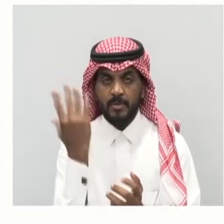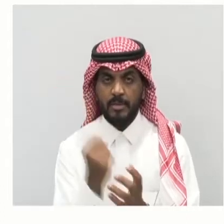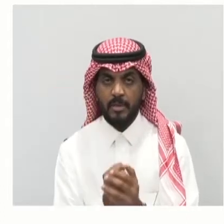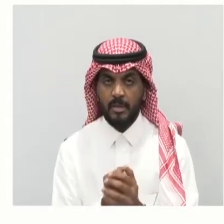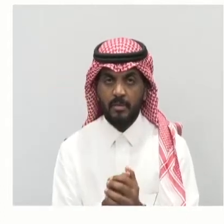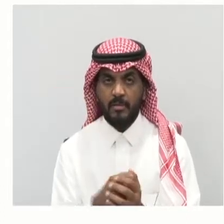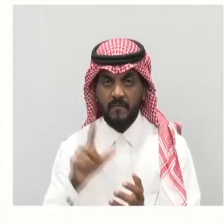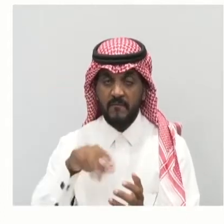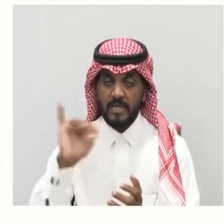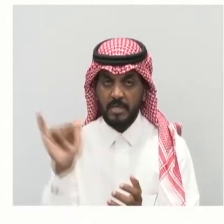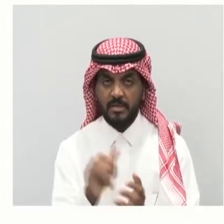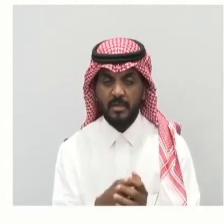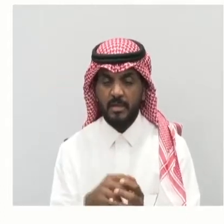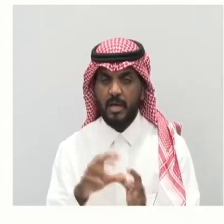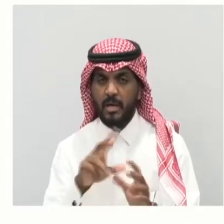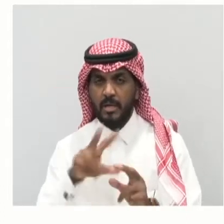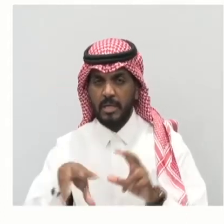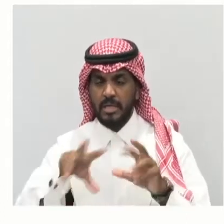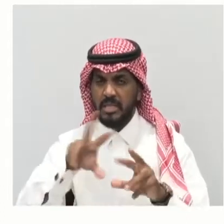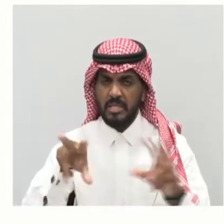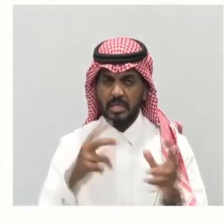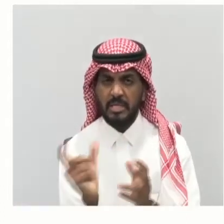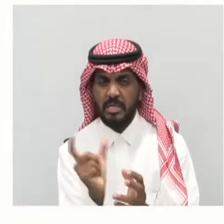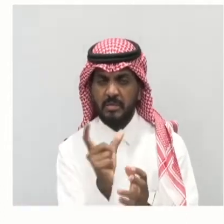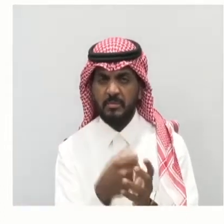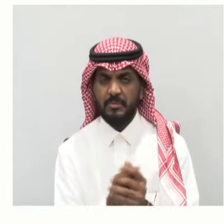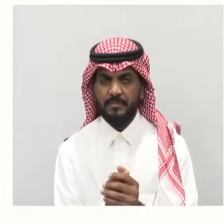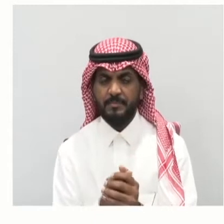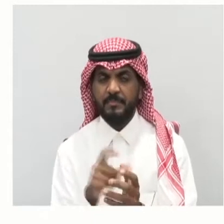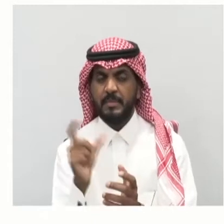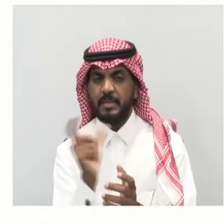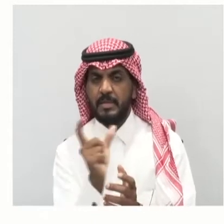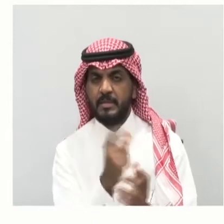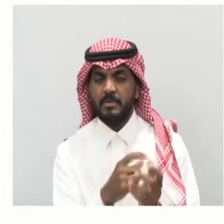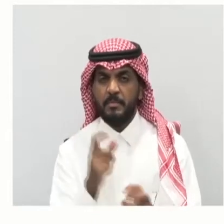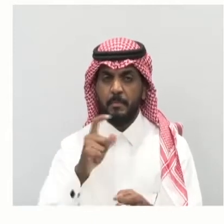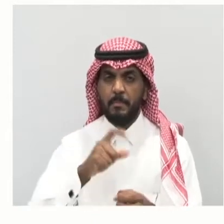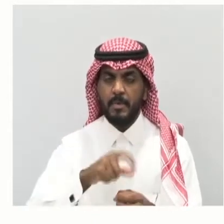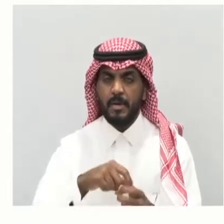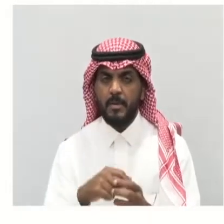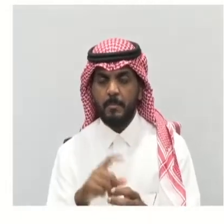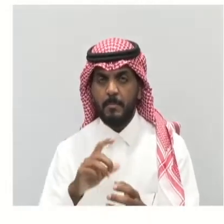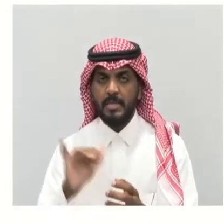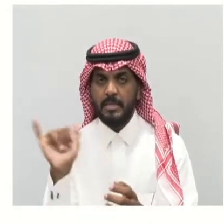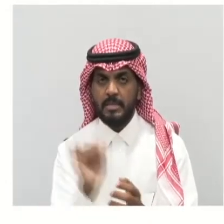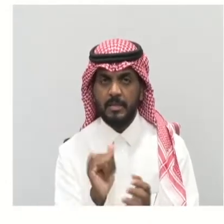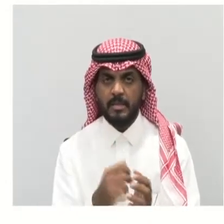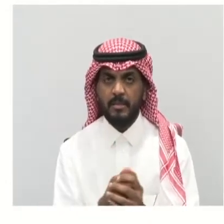مد بالياء. يوجد العديد من الكلمات. إذن كلمات بها مد بالياء،